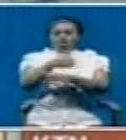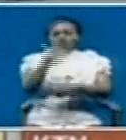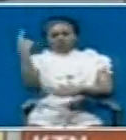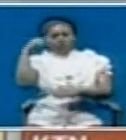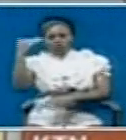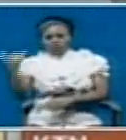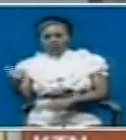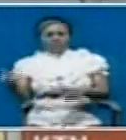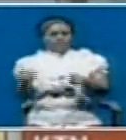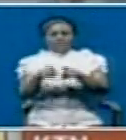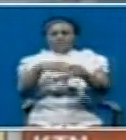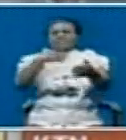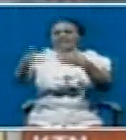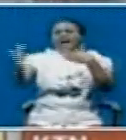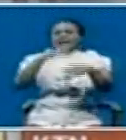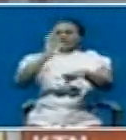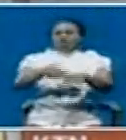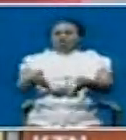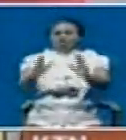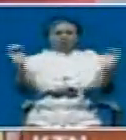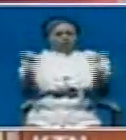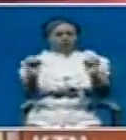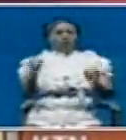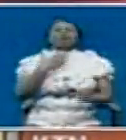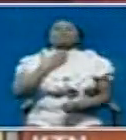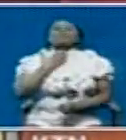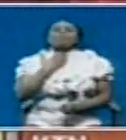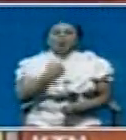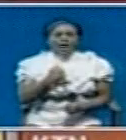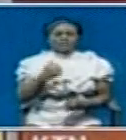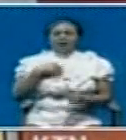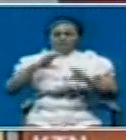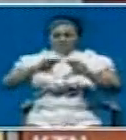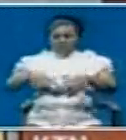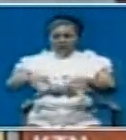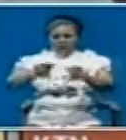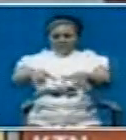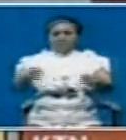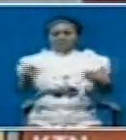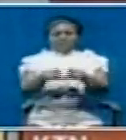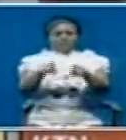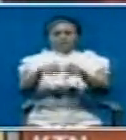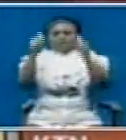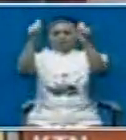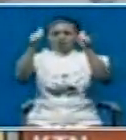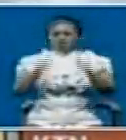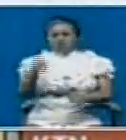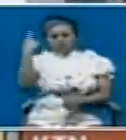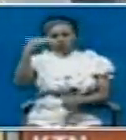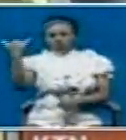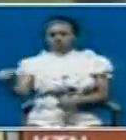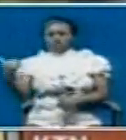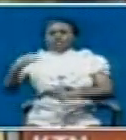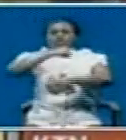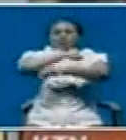na hata ishara za barabarani. Sisi kila tunataka tuwekewe bumps na tuwekewe signboard ya children's school,